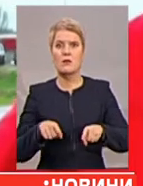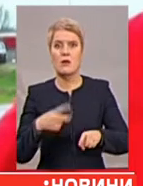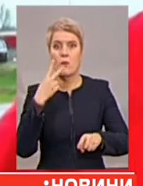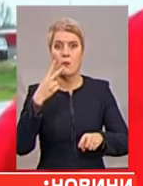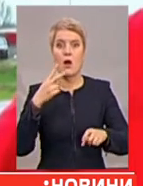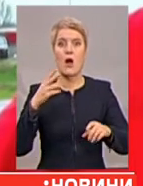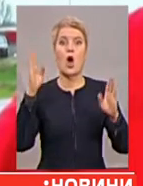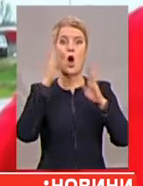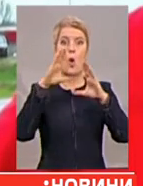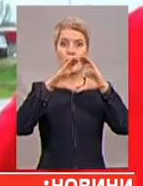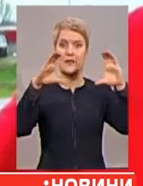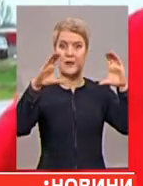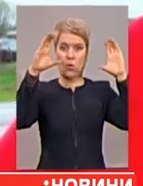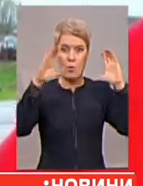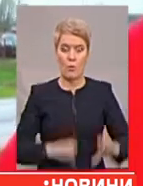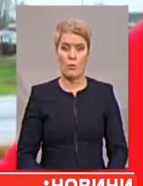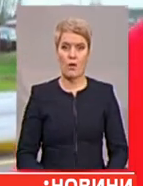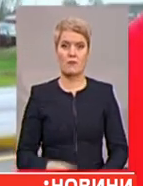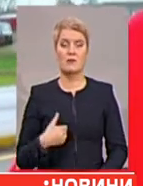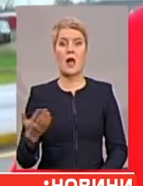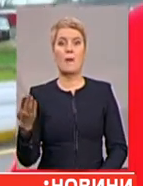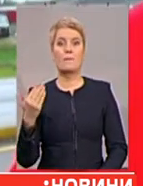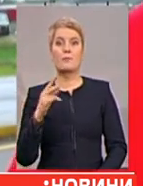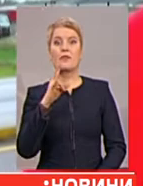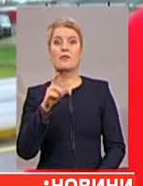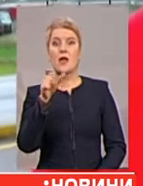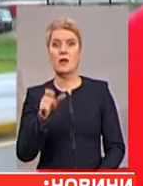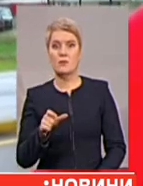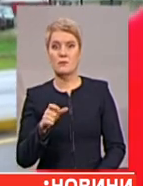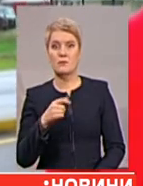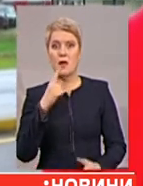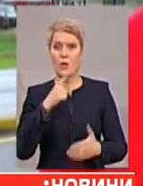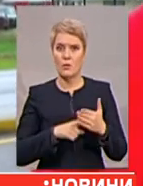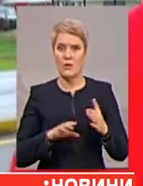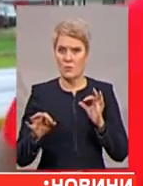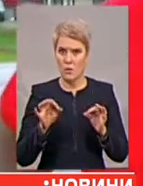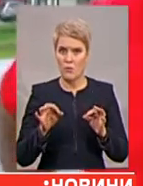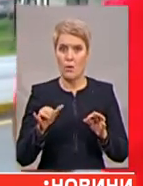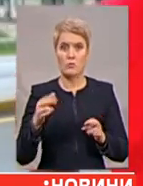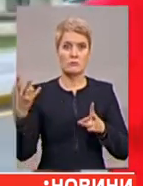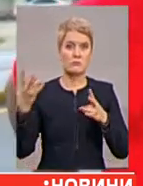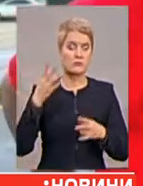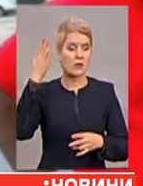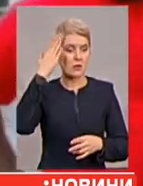кондиціонер упав зі стелі. Я покликав єпископа переконатися, що все в порядку. Виявилося, що в нього рана на голові, з неї бігла кров.